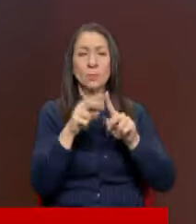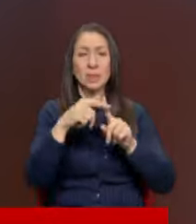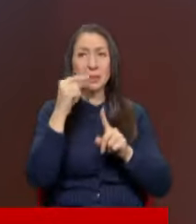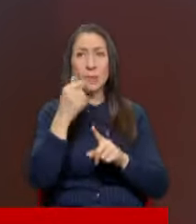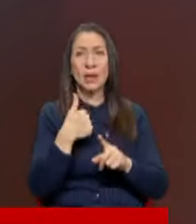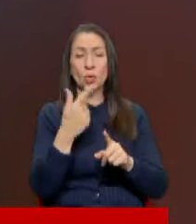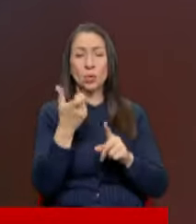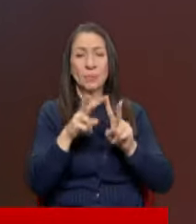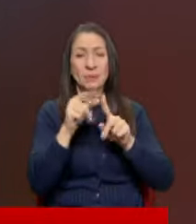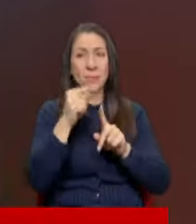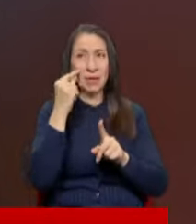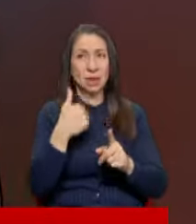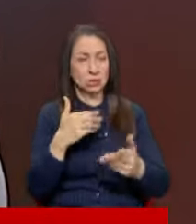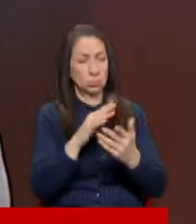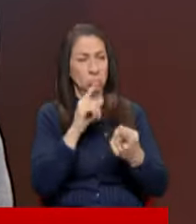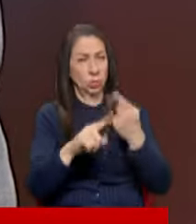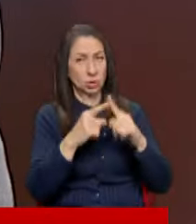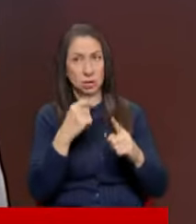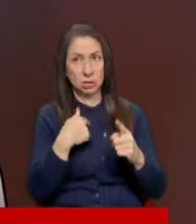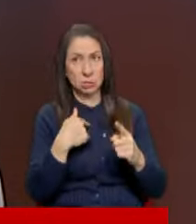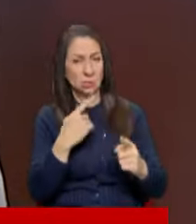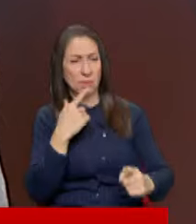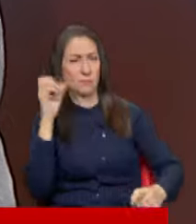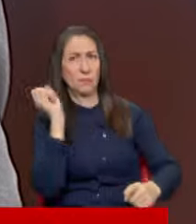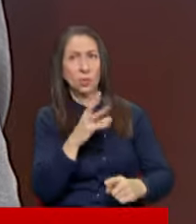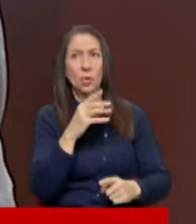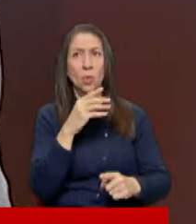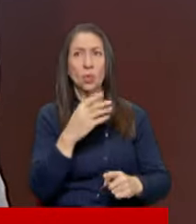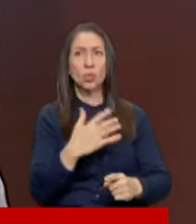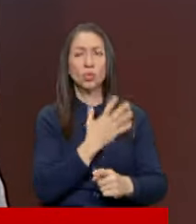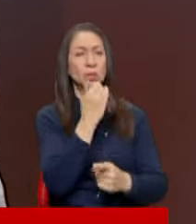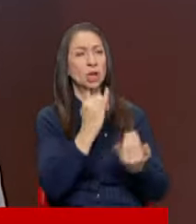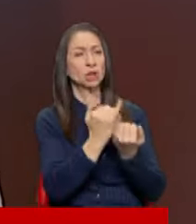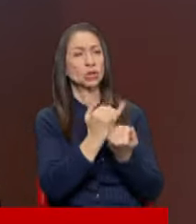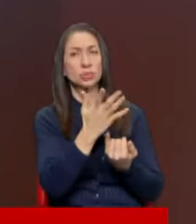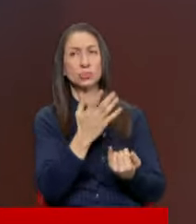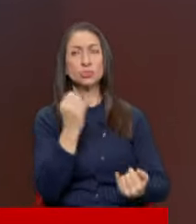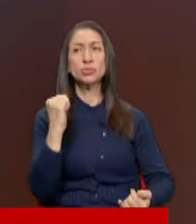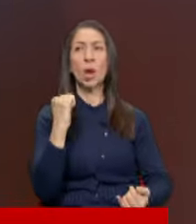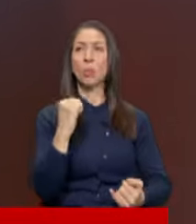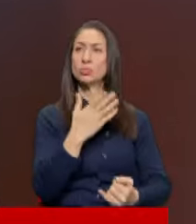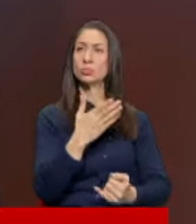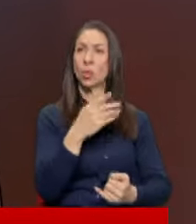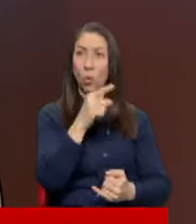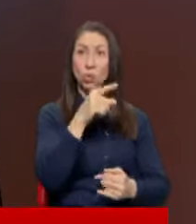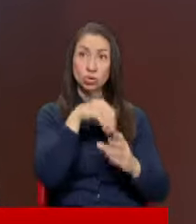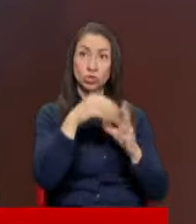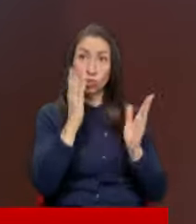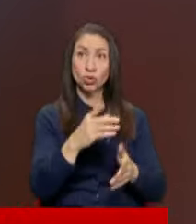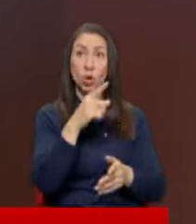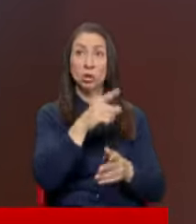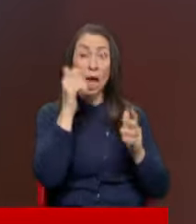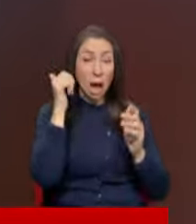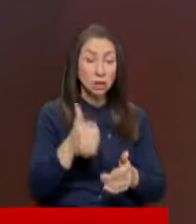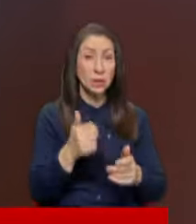Bayır ben Ümit dikbayır karşı da siyaseten tavırlı ydı onurlu bir kardeşimiz dik duran bir kardeşimiz orada da olsa orada